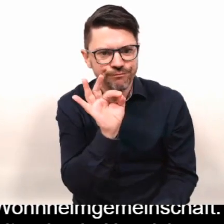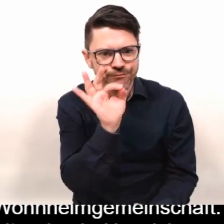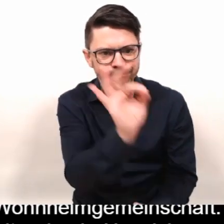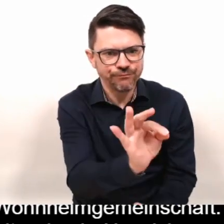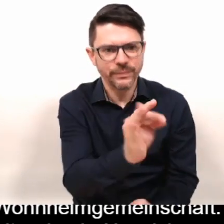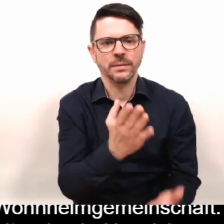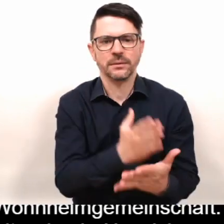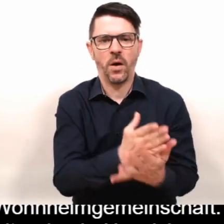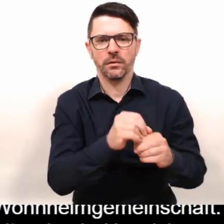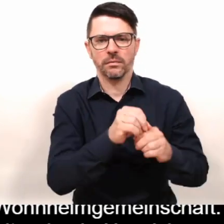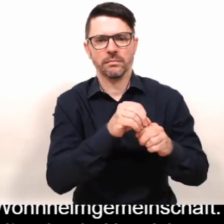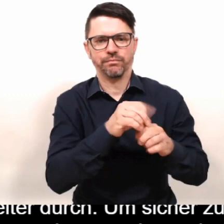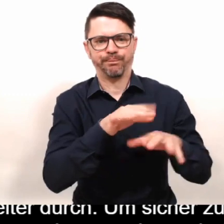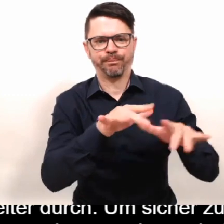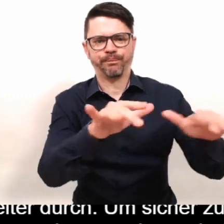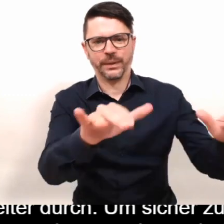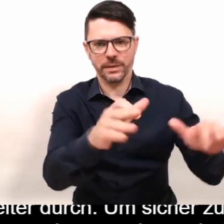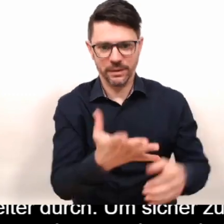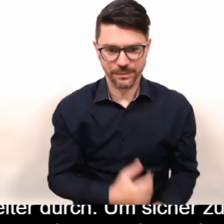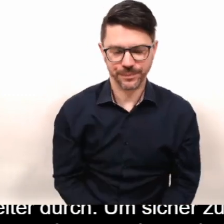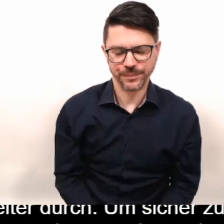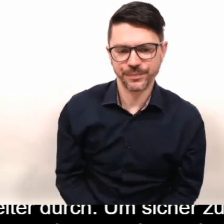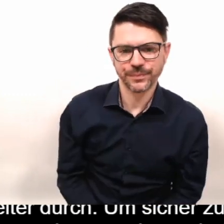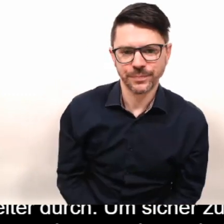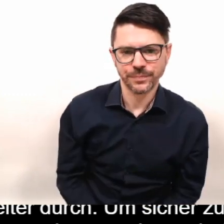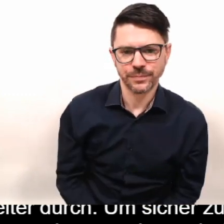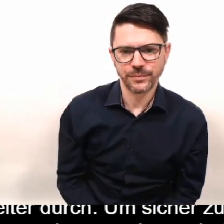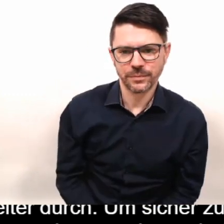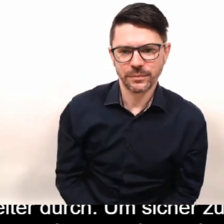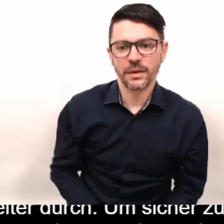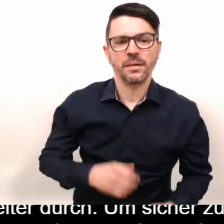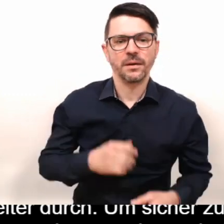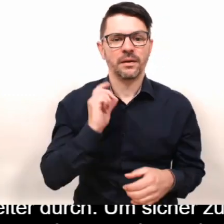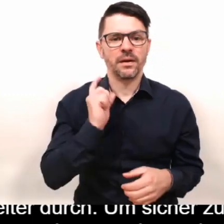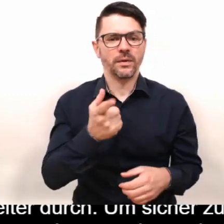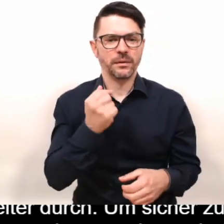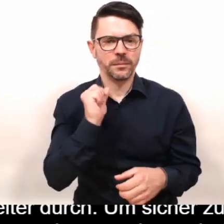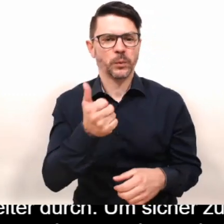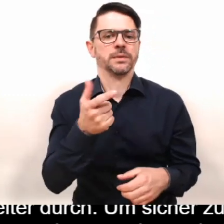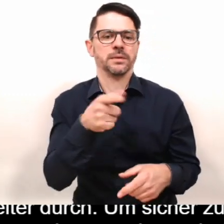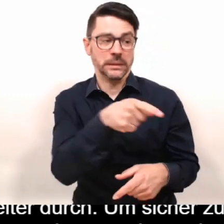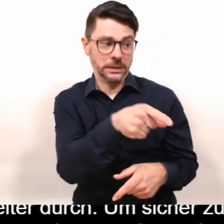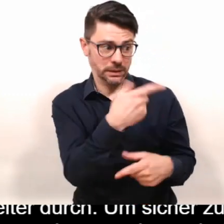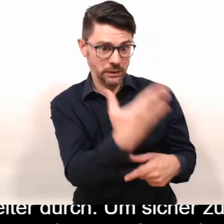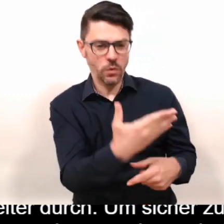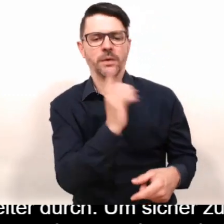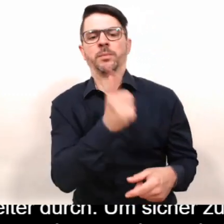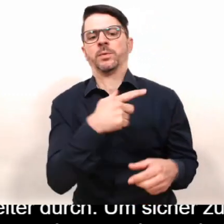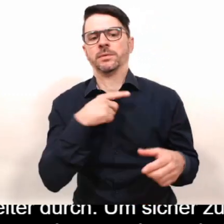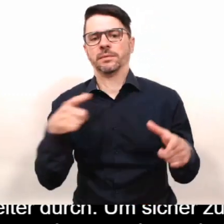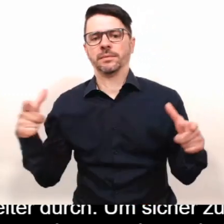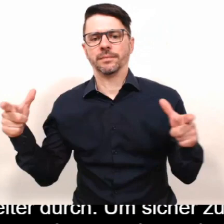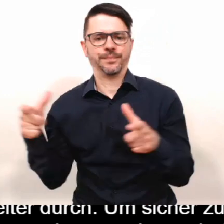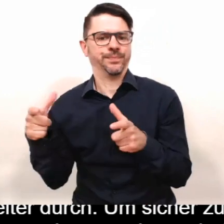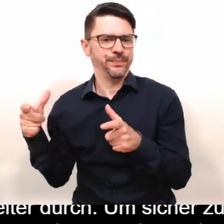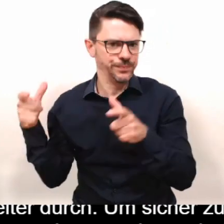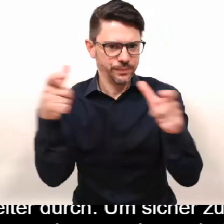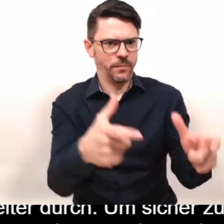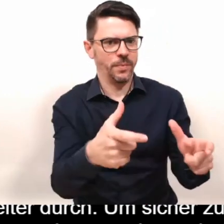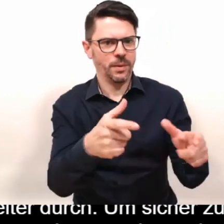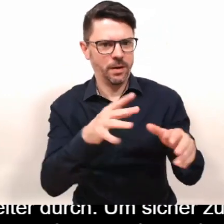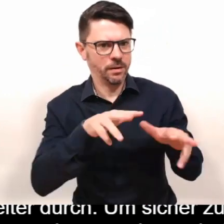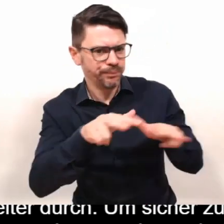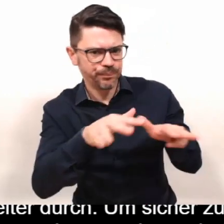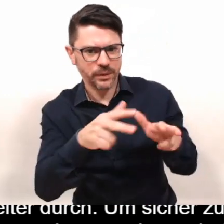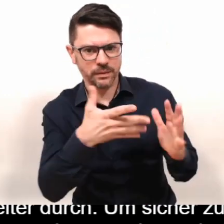relativ hoch. Auf der anderen Seite kann man es auch ganz gut containen, weil klar ist, welche Gruppe das ist. Also das ist eben jetzt etwas, mit dem wir über die nächste Zeit